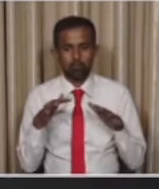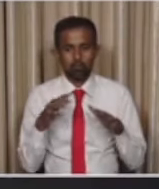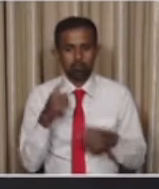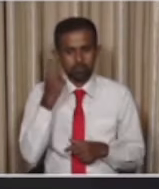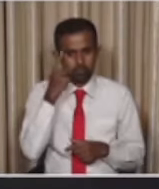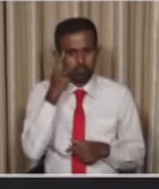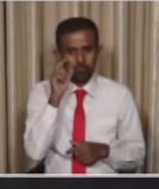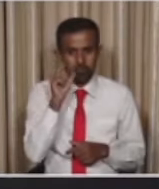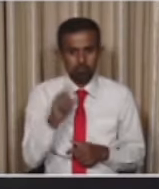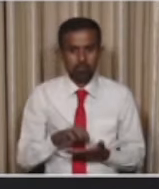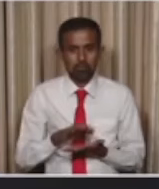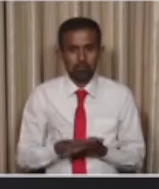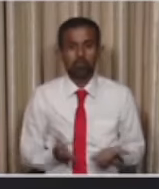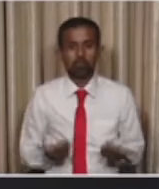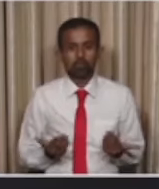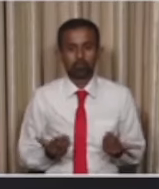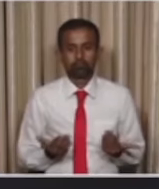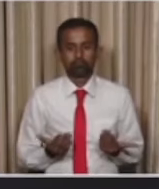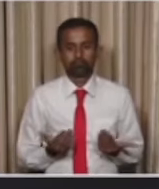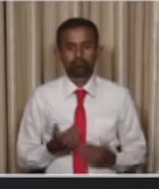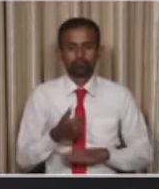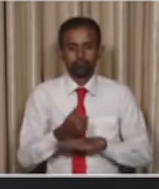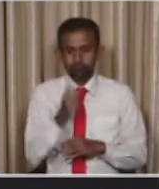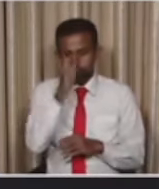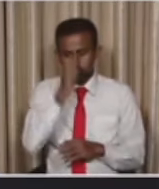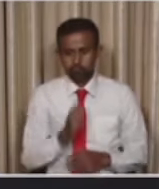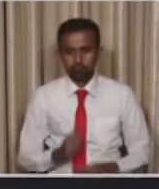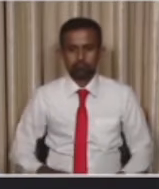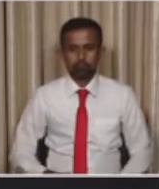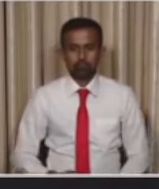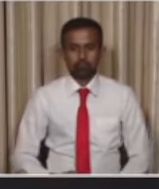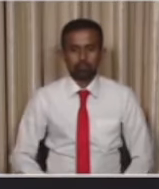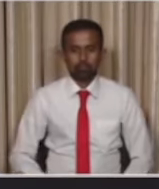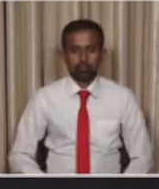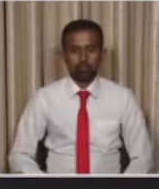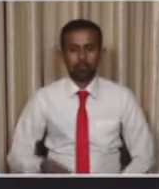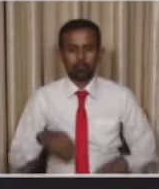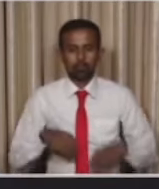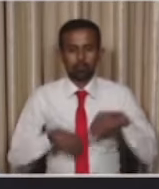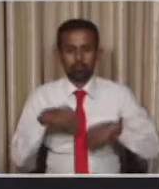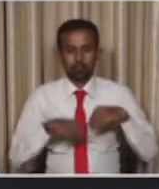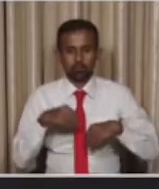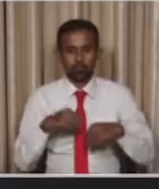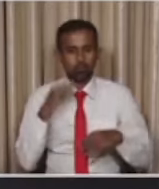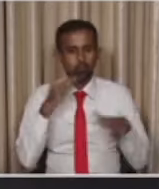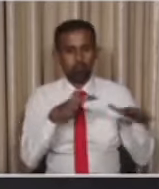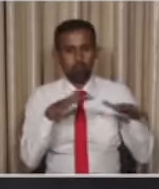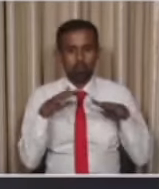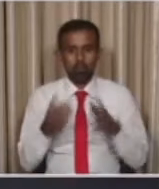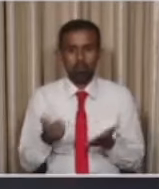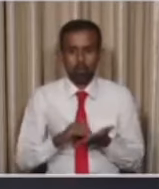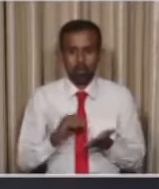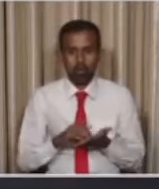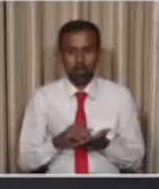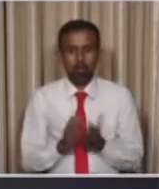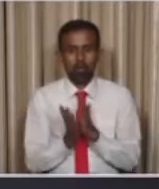kalpana karala buddhimat thindo gannana nisa. Karu sabhapathumani, me metiwarane janadhipathi metiwarane di me rate janathawa නැවතරක්